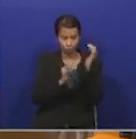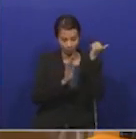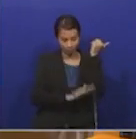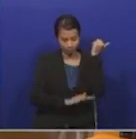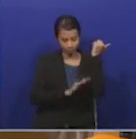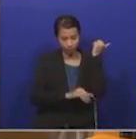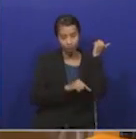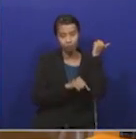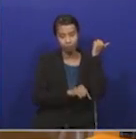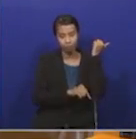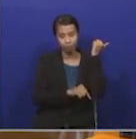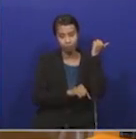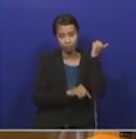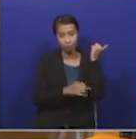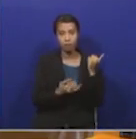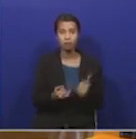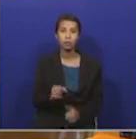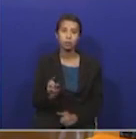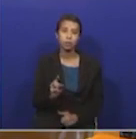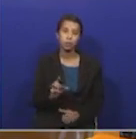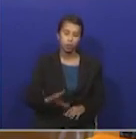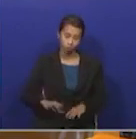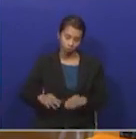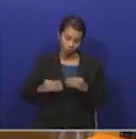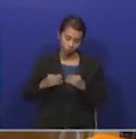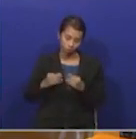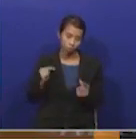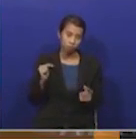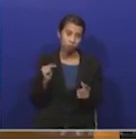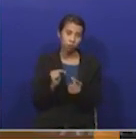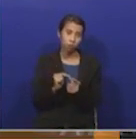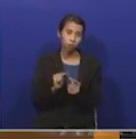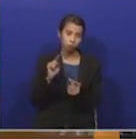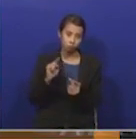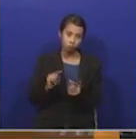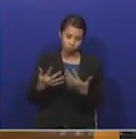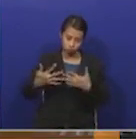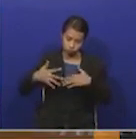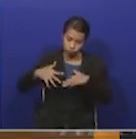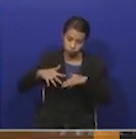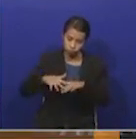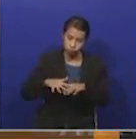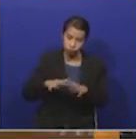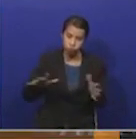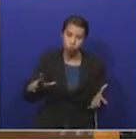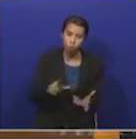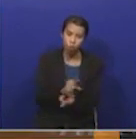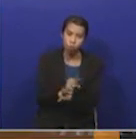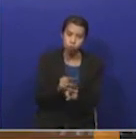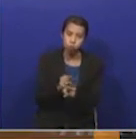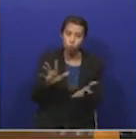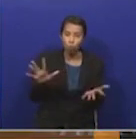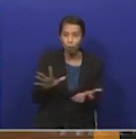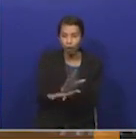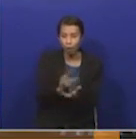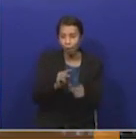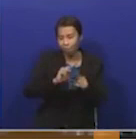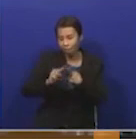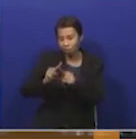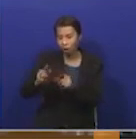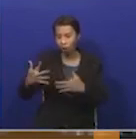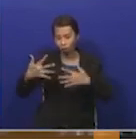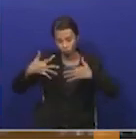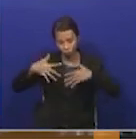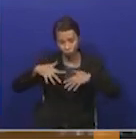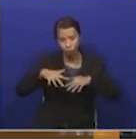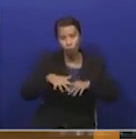ใต้นั้นเราต้องยอมรับว่าเราต้องอยู่ร่วมกันแบบสังคมพหุวัฒนธรรมดังนั้นการที่จ